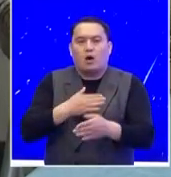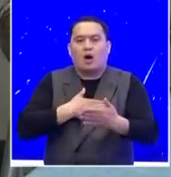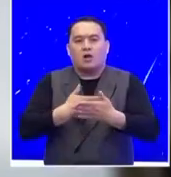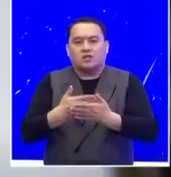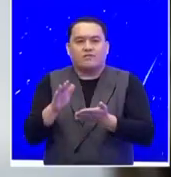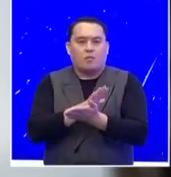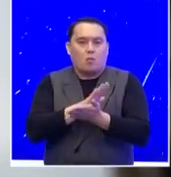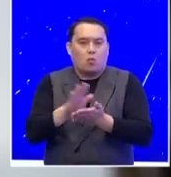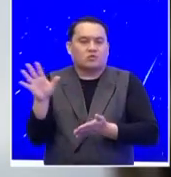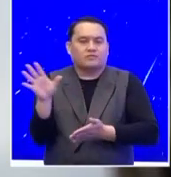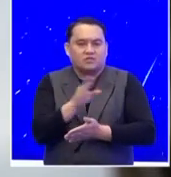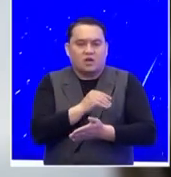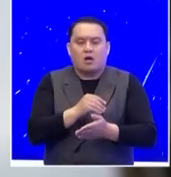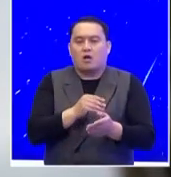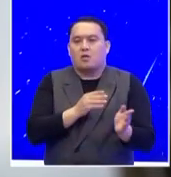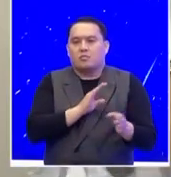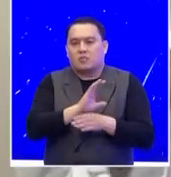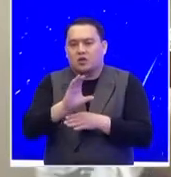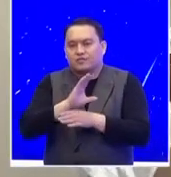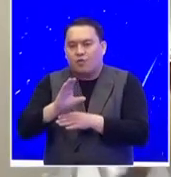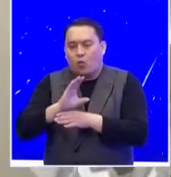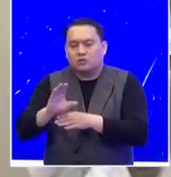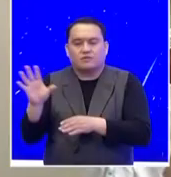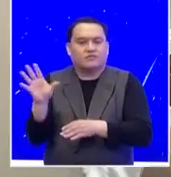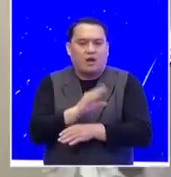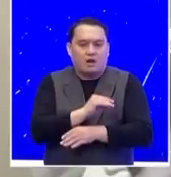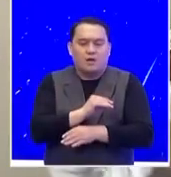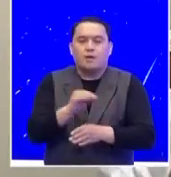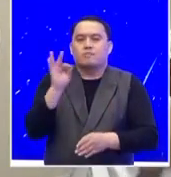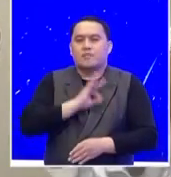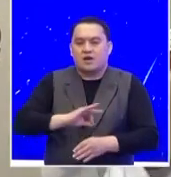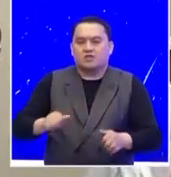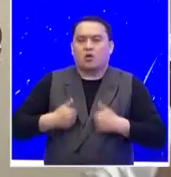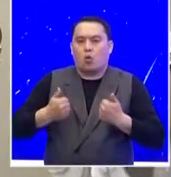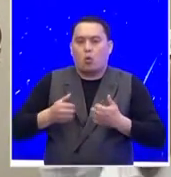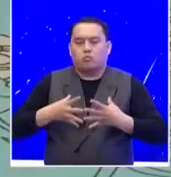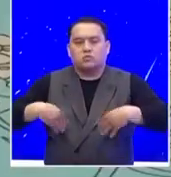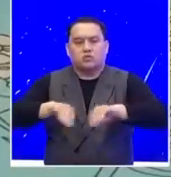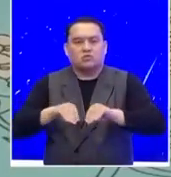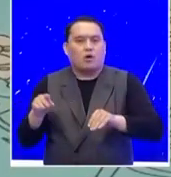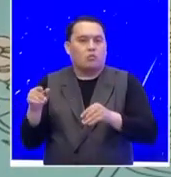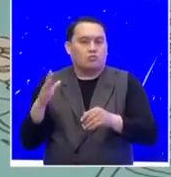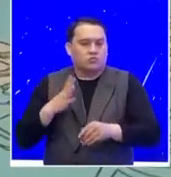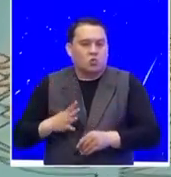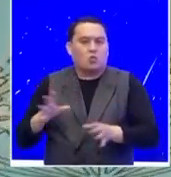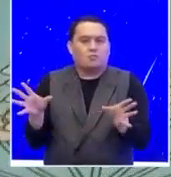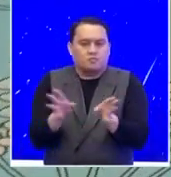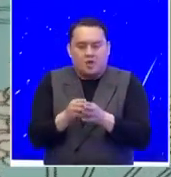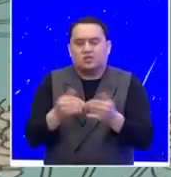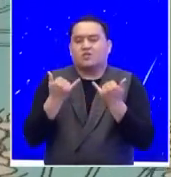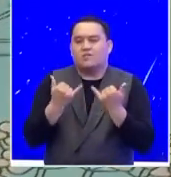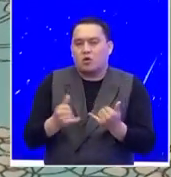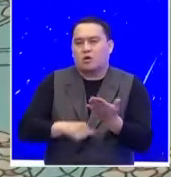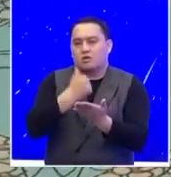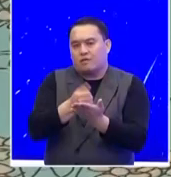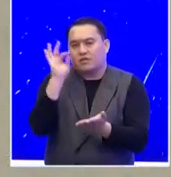серебряного возраста практически налажено бесперебойное производство средств защиты. Быть полезными обществу и вместе противостоять трудностям на сегодняшний день одна